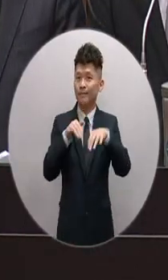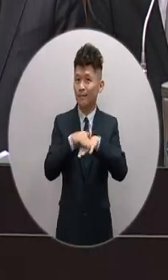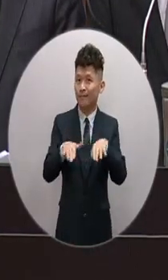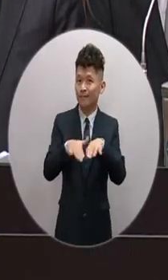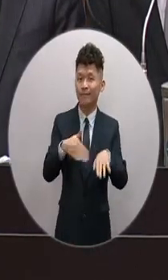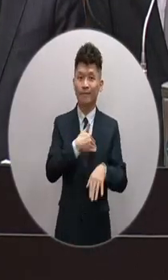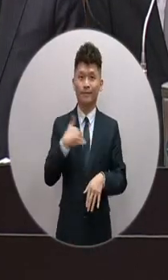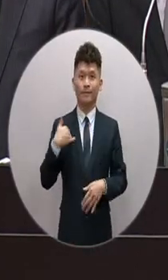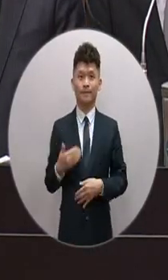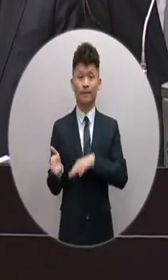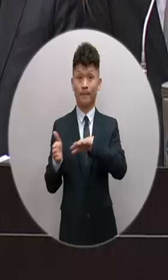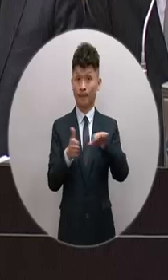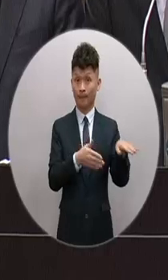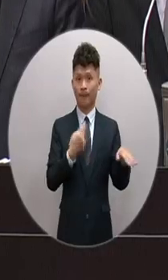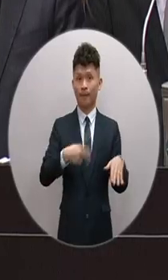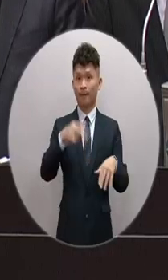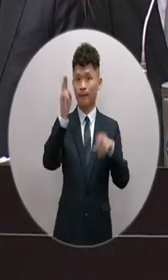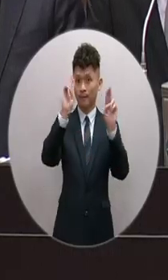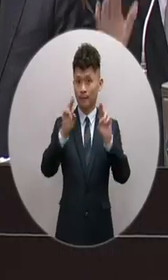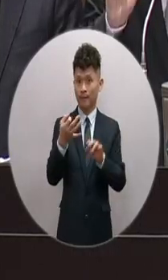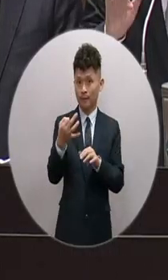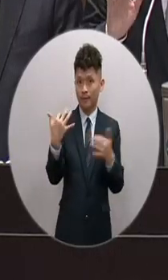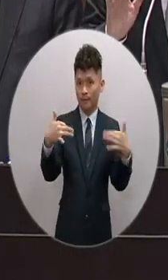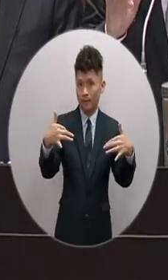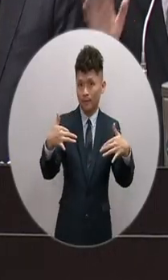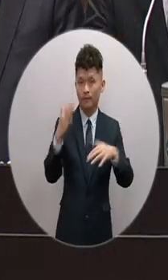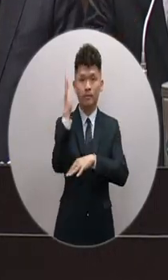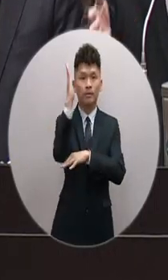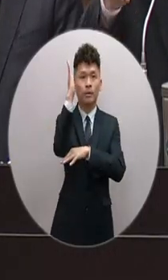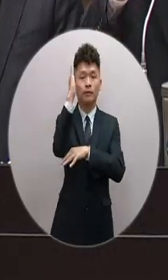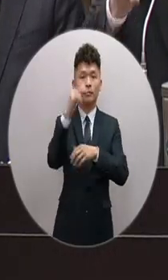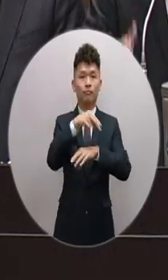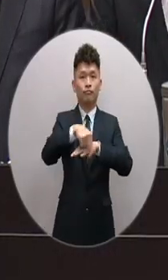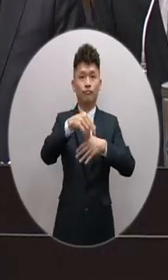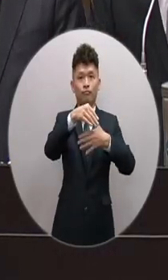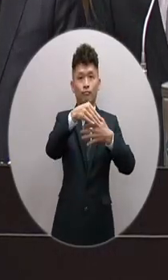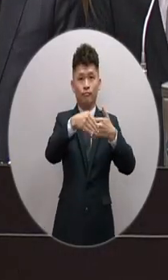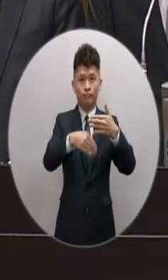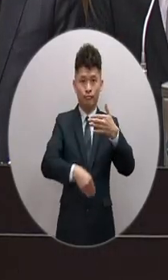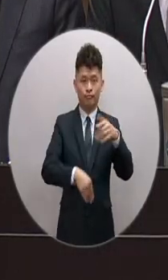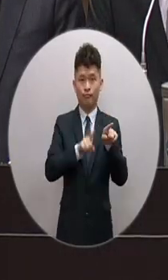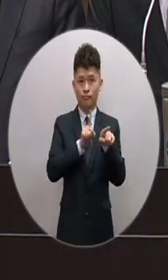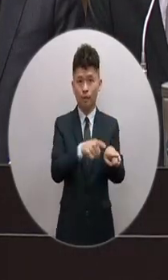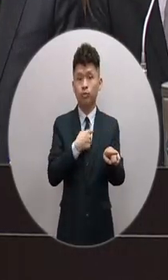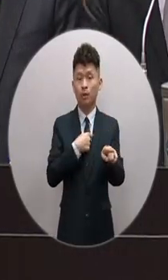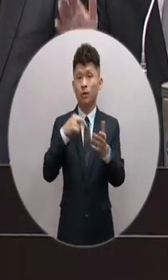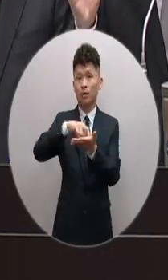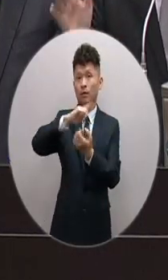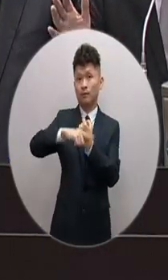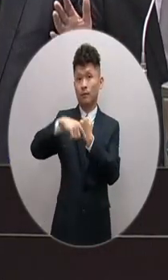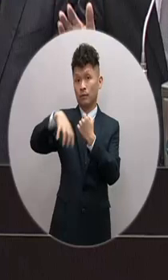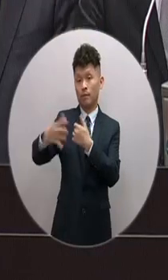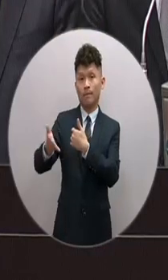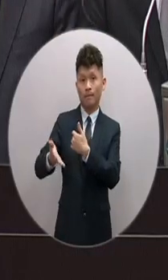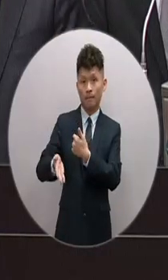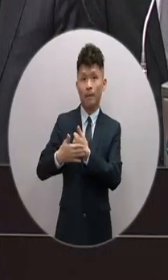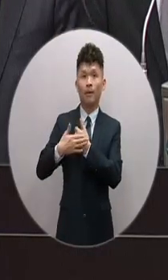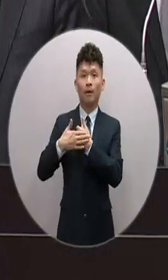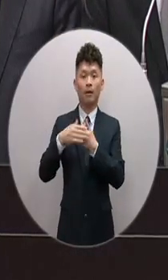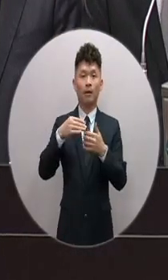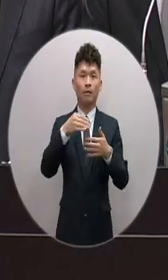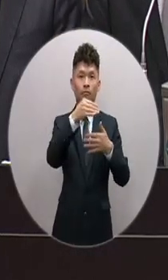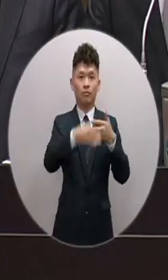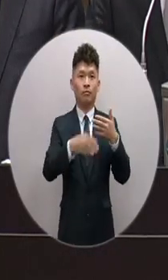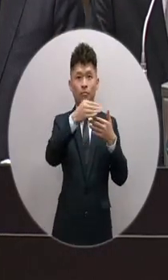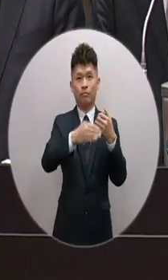外你刚关心的这个电价的问题呢，政府已经制度化哈，那个这个经过立法院的协助嘛，已经一个制度化了。大